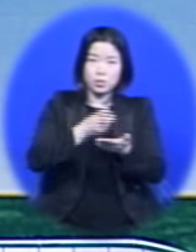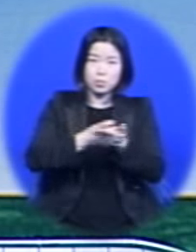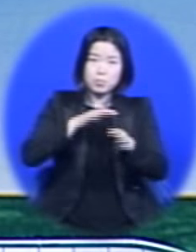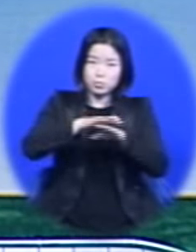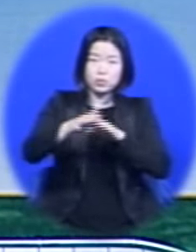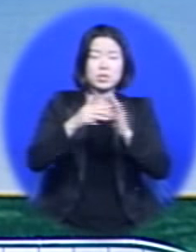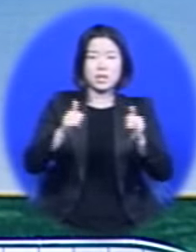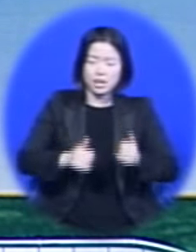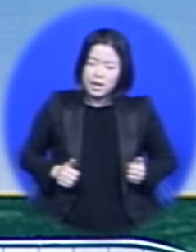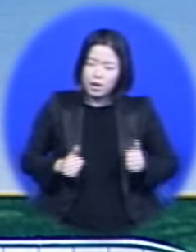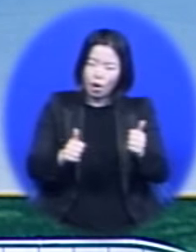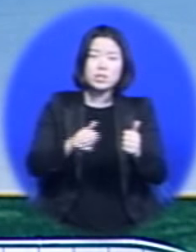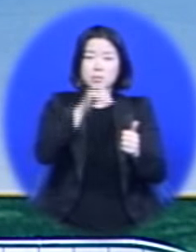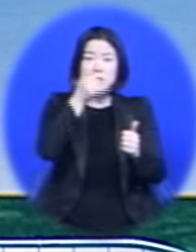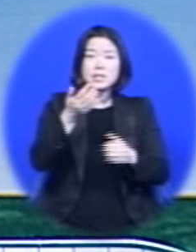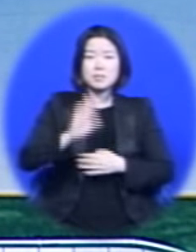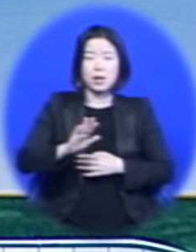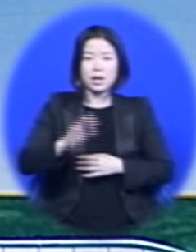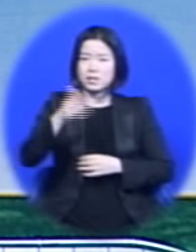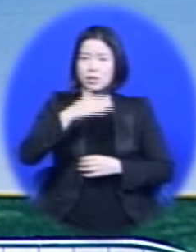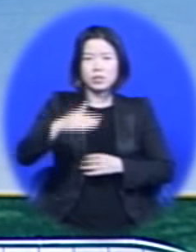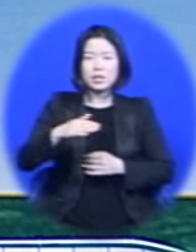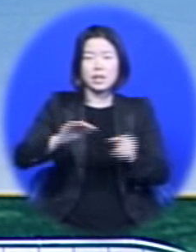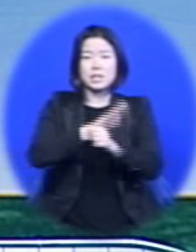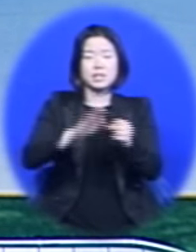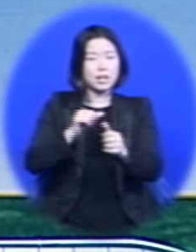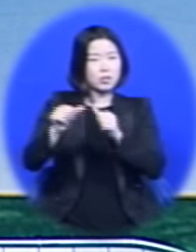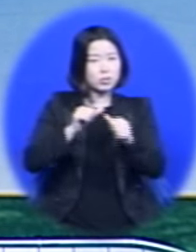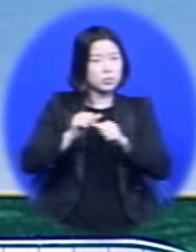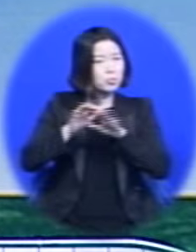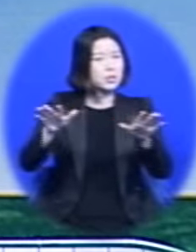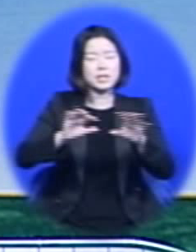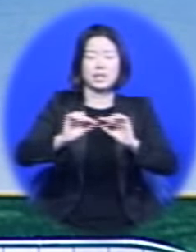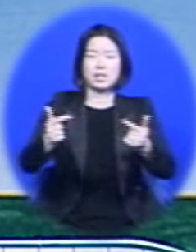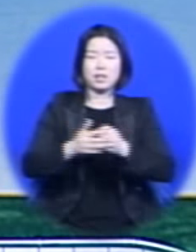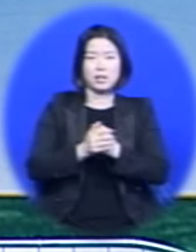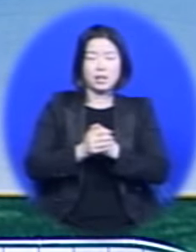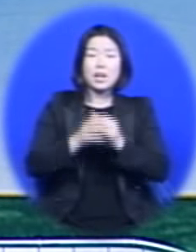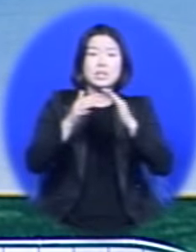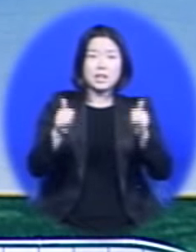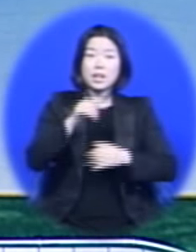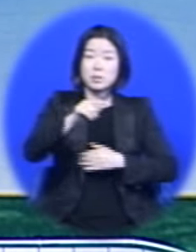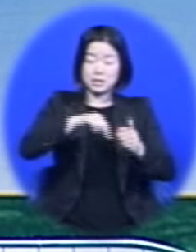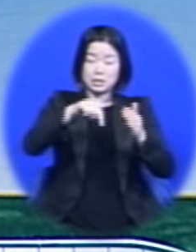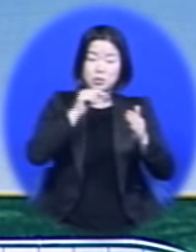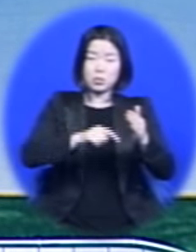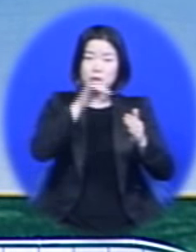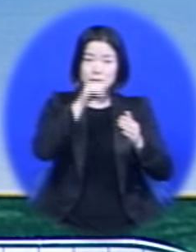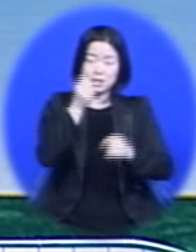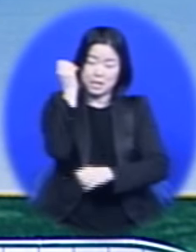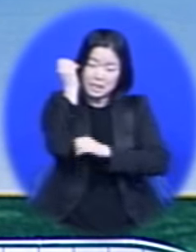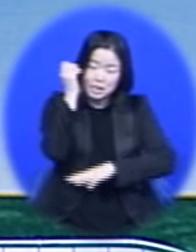율법주의자들은 열심은 있지만 절대로 사랑으로 소문날 수가 없습니다. 사람이 그 속에 있는